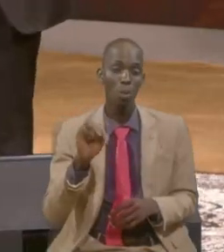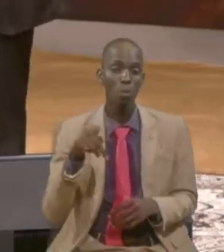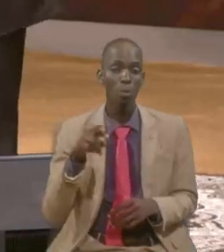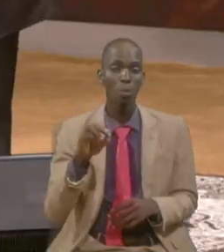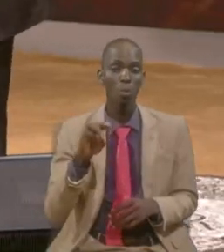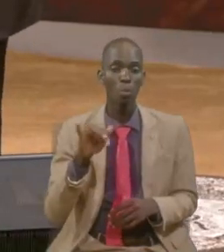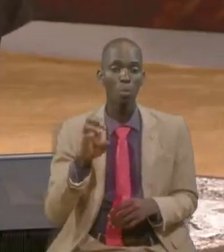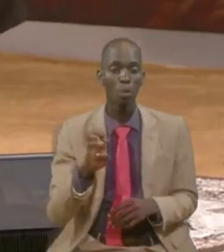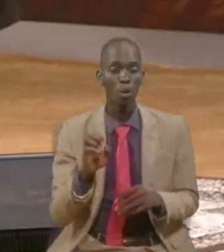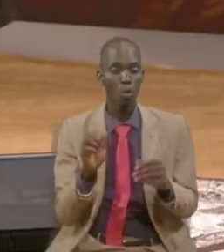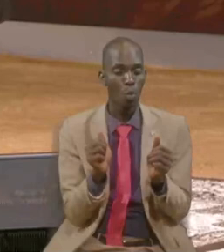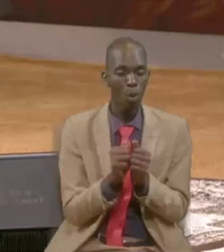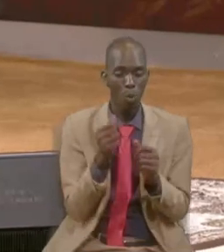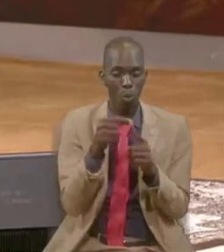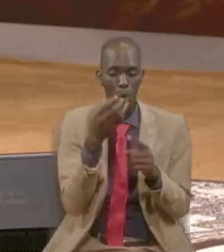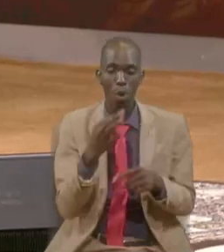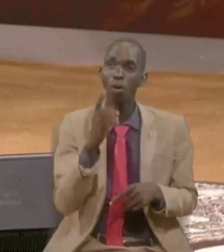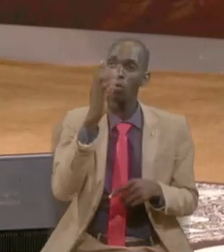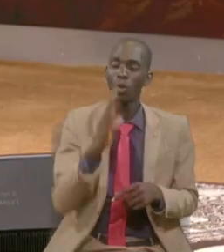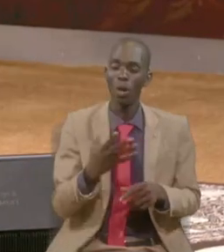et nous permettre d'aller en enfer.